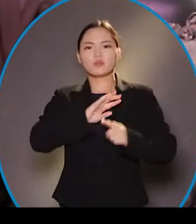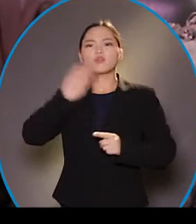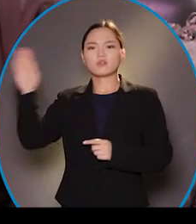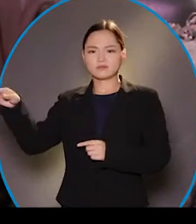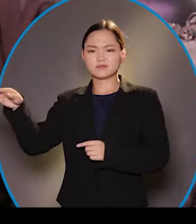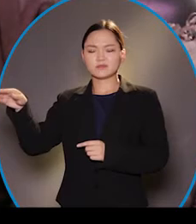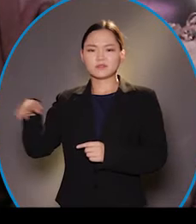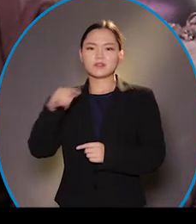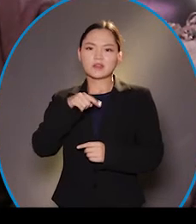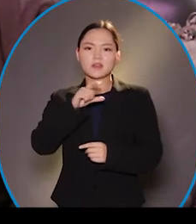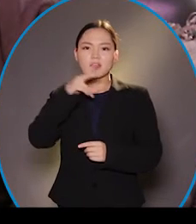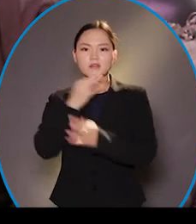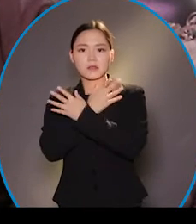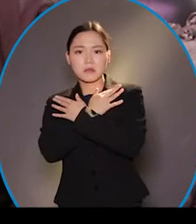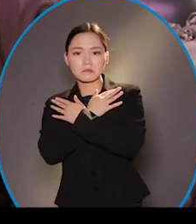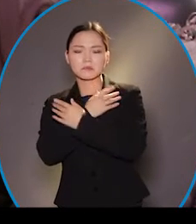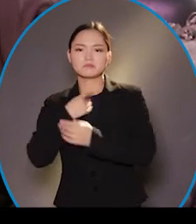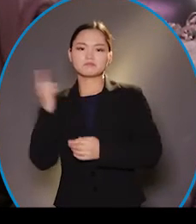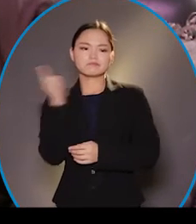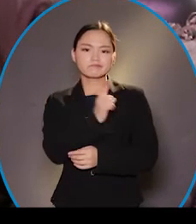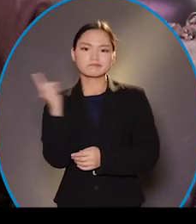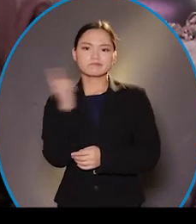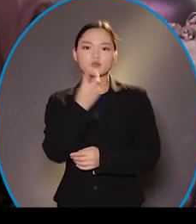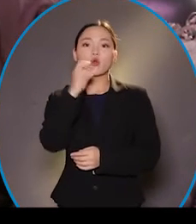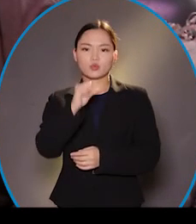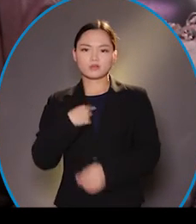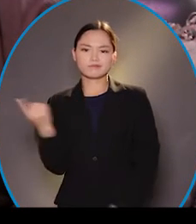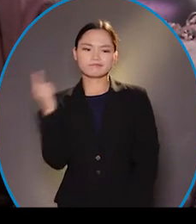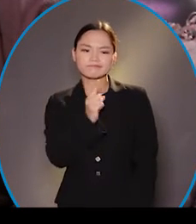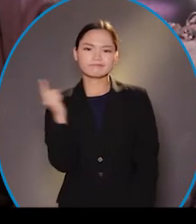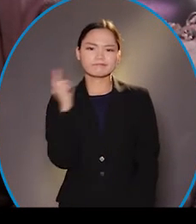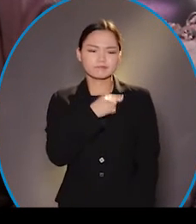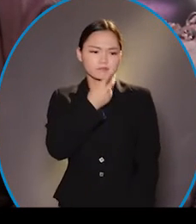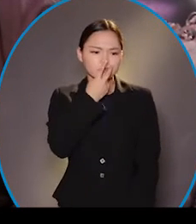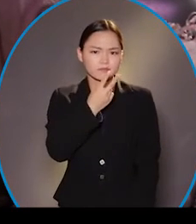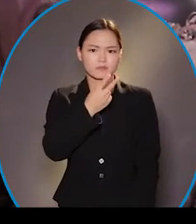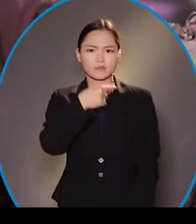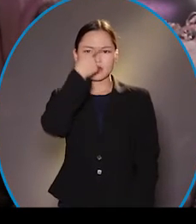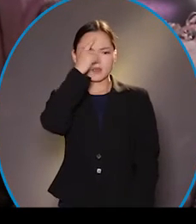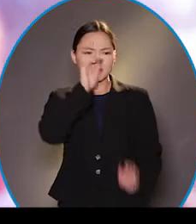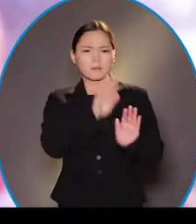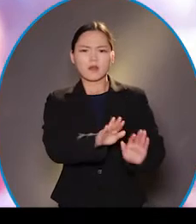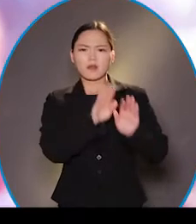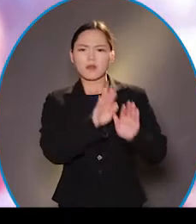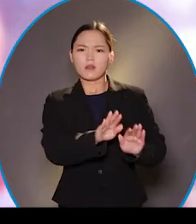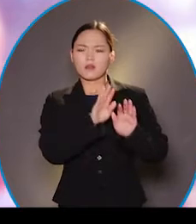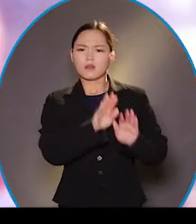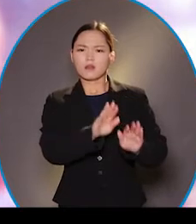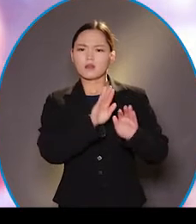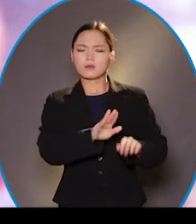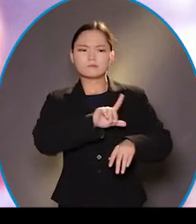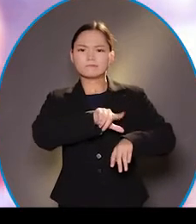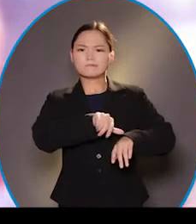Тэгээд дунд нь ээлжийнхээ амралтаар нэг ирээд 2 удаа ирээд өгтөд төр иржсэн. Тэгэхэд бас эмнэлгээсээ салаагүй баг